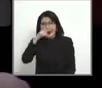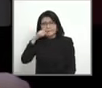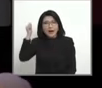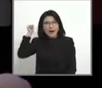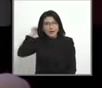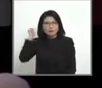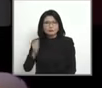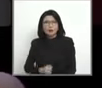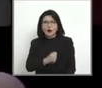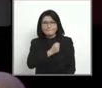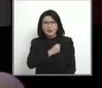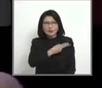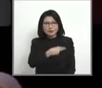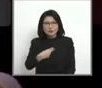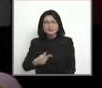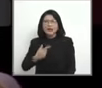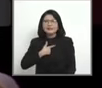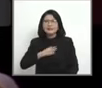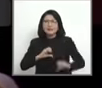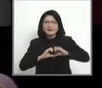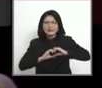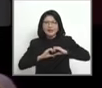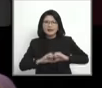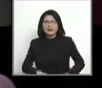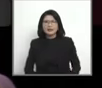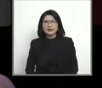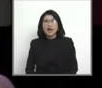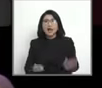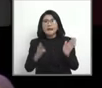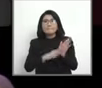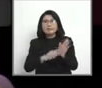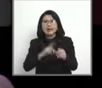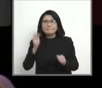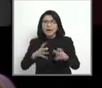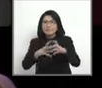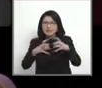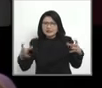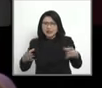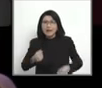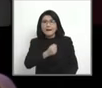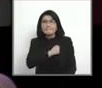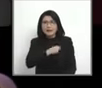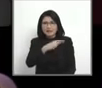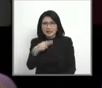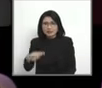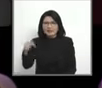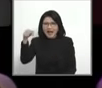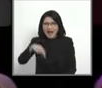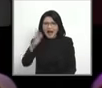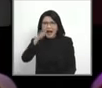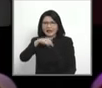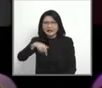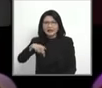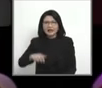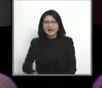terlindungi tersejahterakan dan kemudian bisa ikut dalam kompetisi untuk mendamaikan dunia ini karena kita jadi insan-insan yang